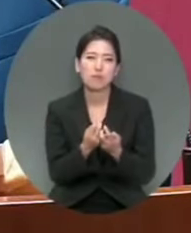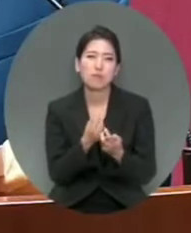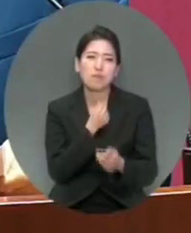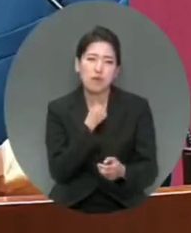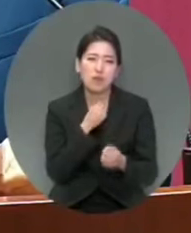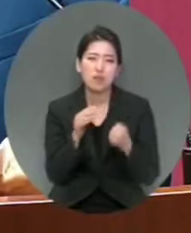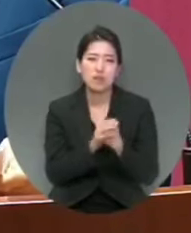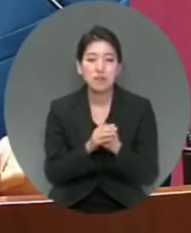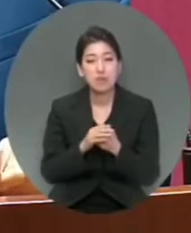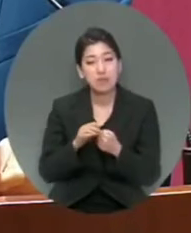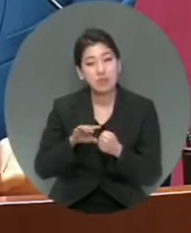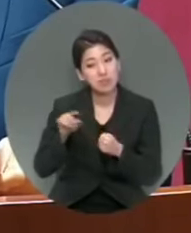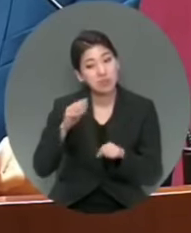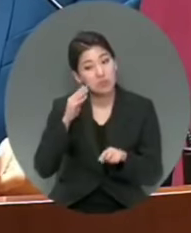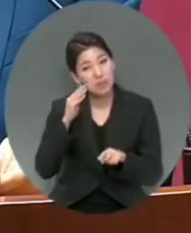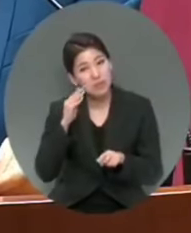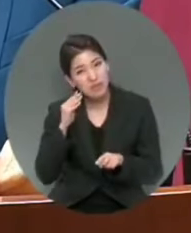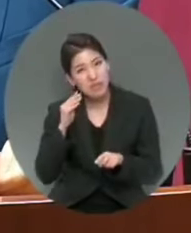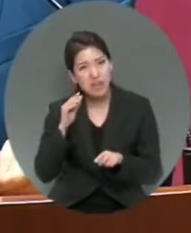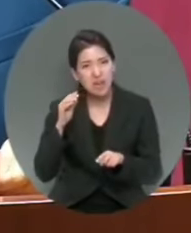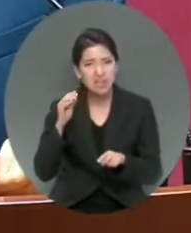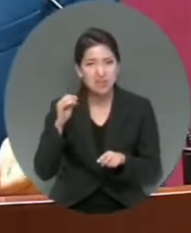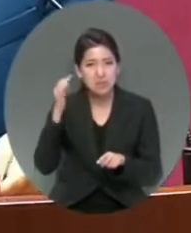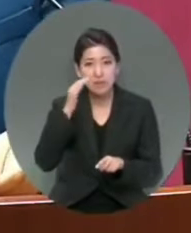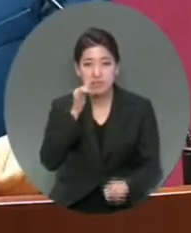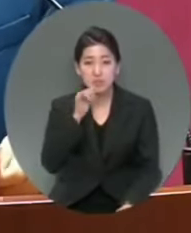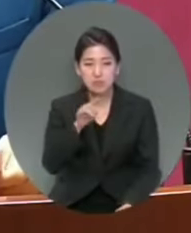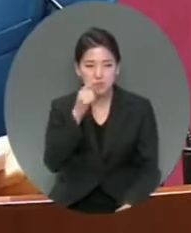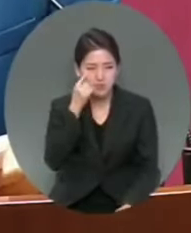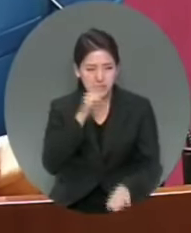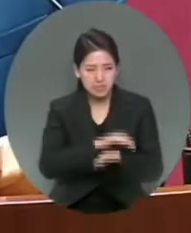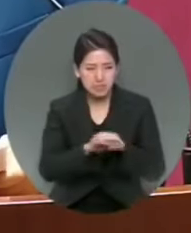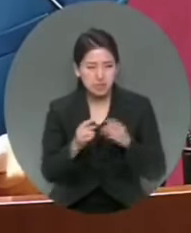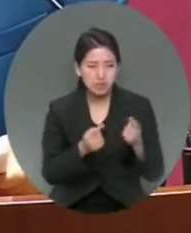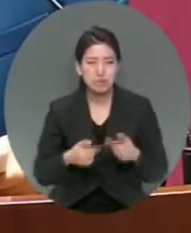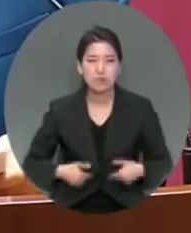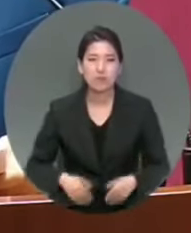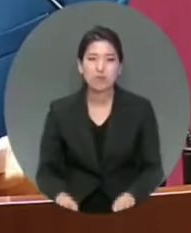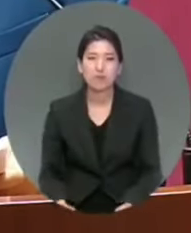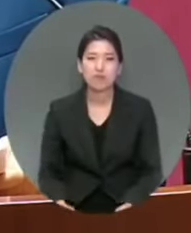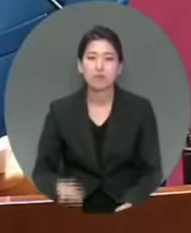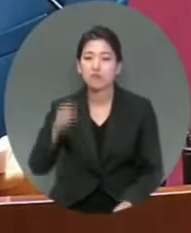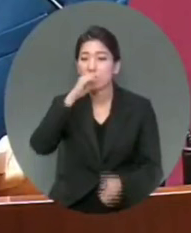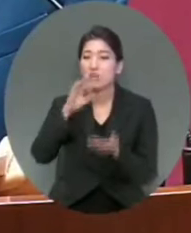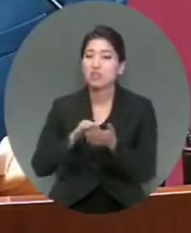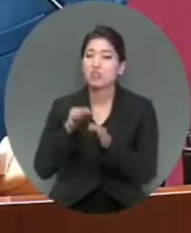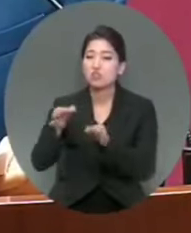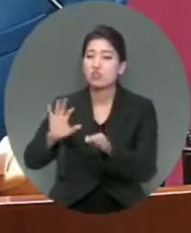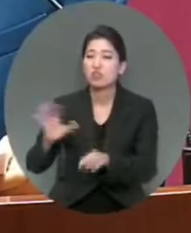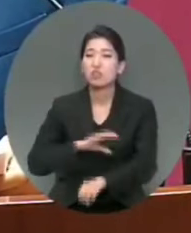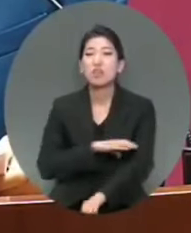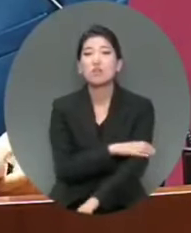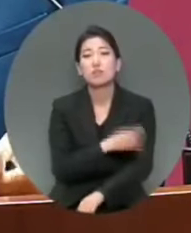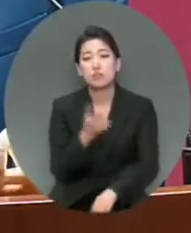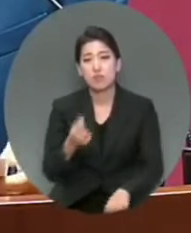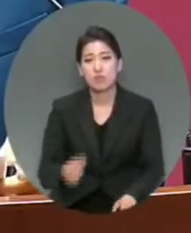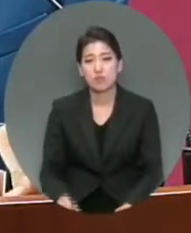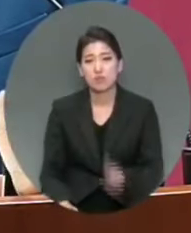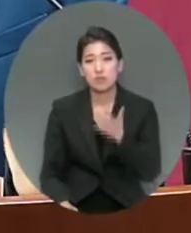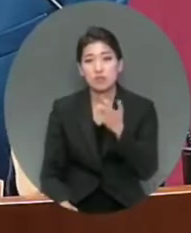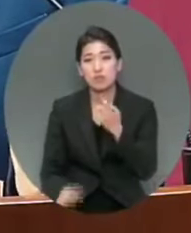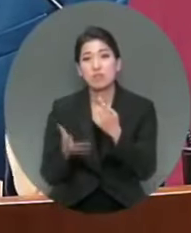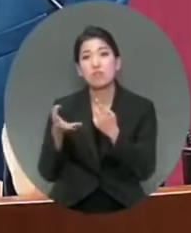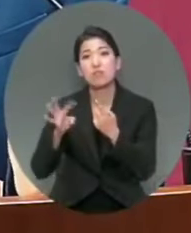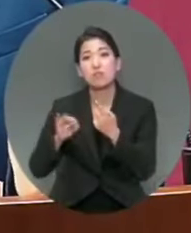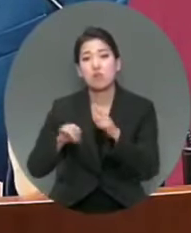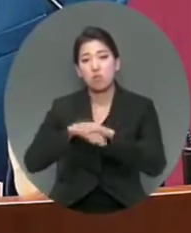매끄럽지 못한 부분이 있으면은 그 부분을 제가 좀 말씀을 드릴게요. 예. 전 예산 안 주는 게 갑질이라고 생각합니다. 이 센터 예산 71억인데요.